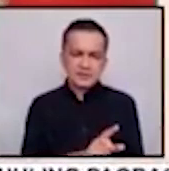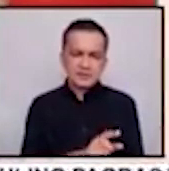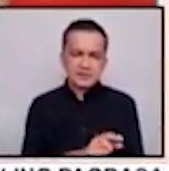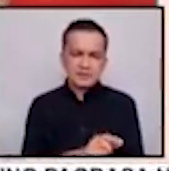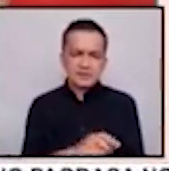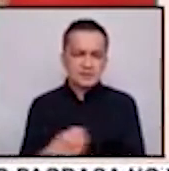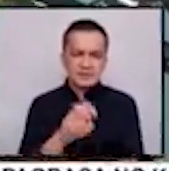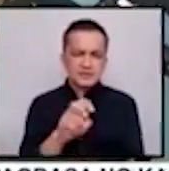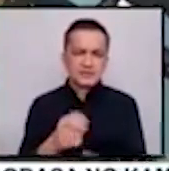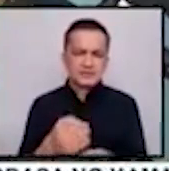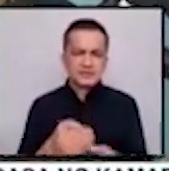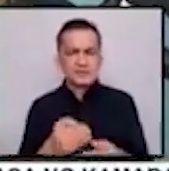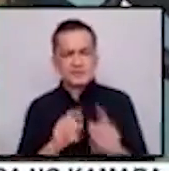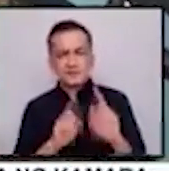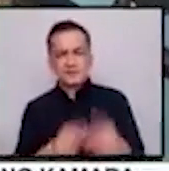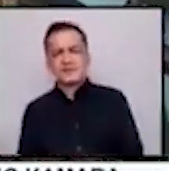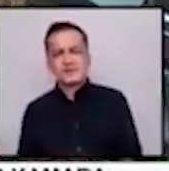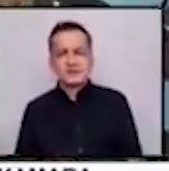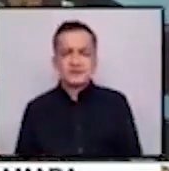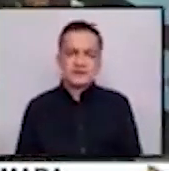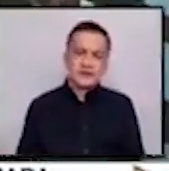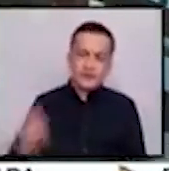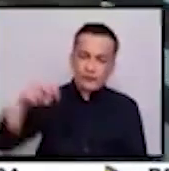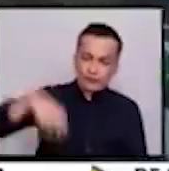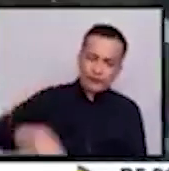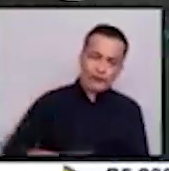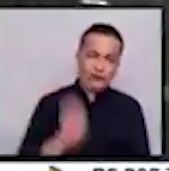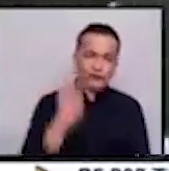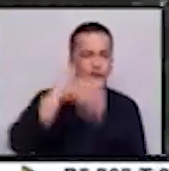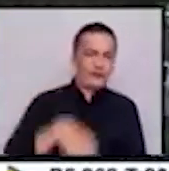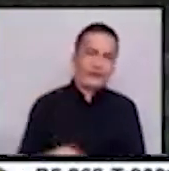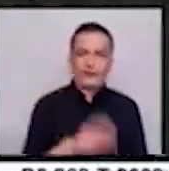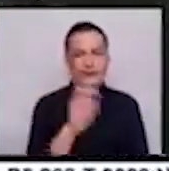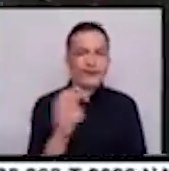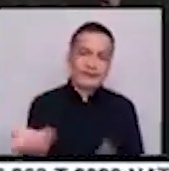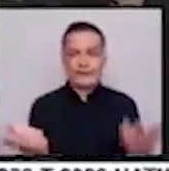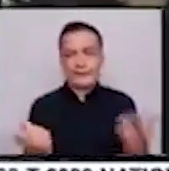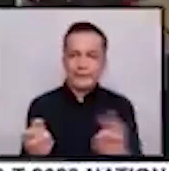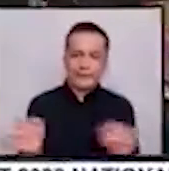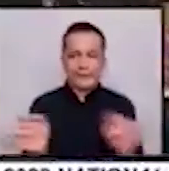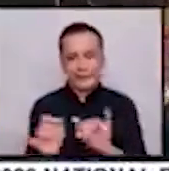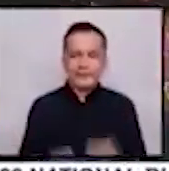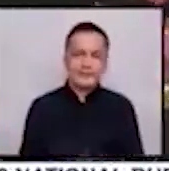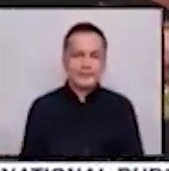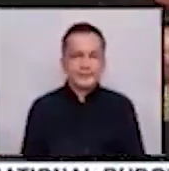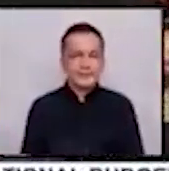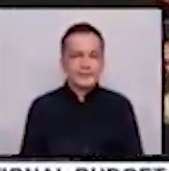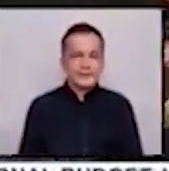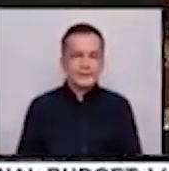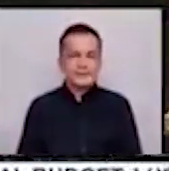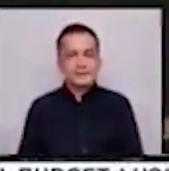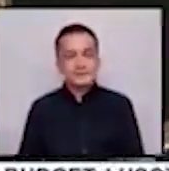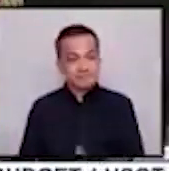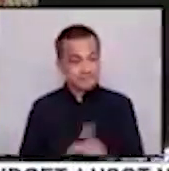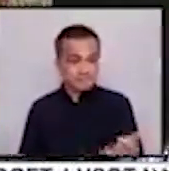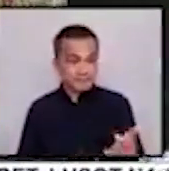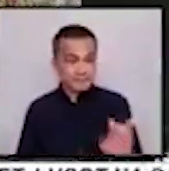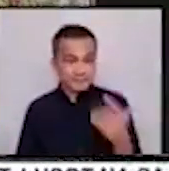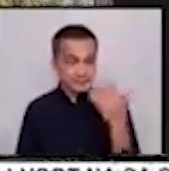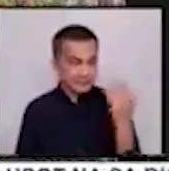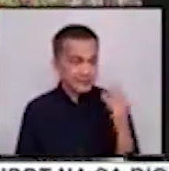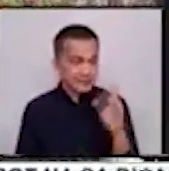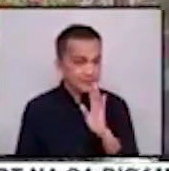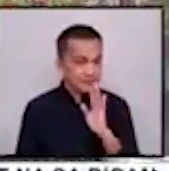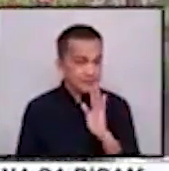Roller coaster ride. Yeah. Parang nilibot muna yung mundo. Kristzan, nabalitaan namin na kakauwi mo lang